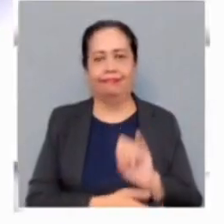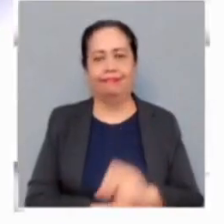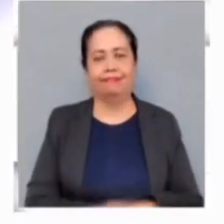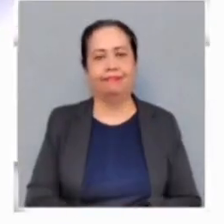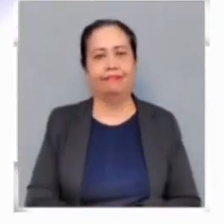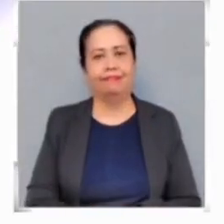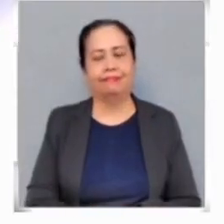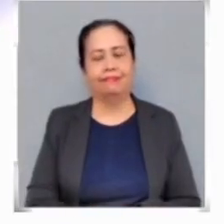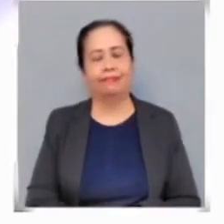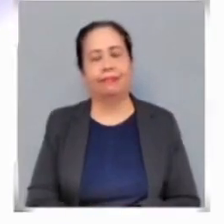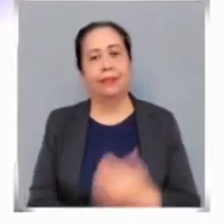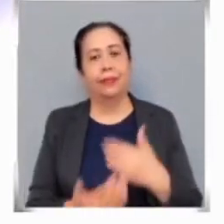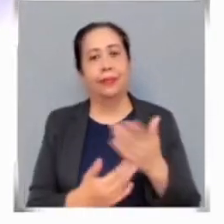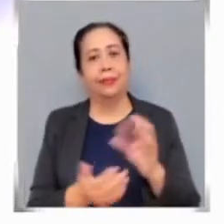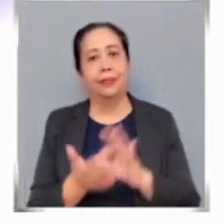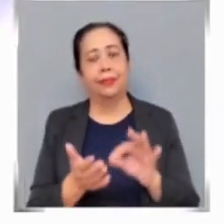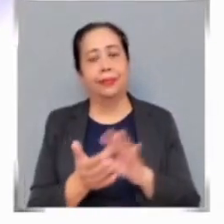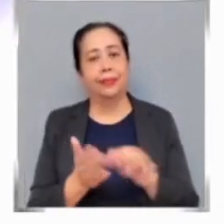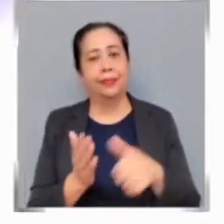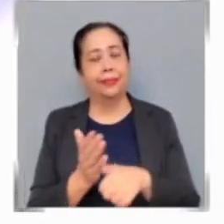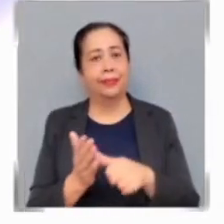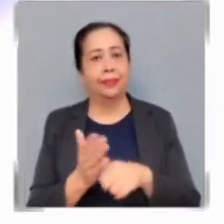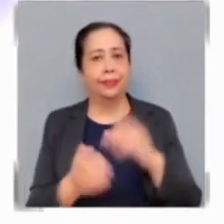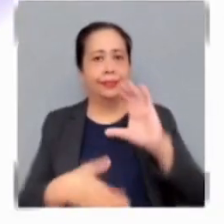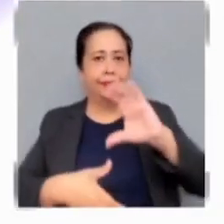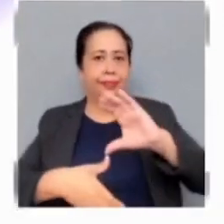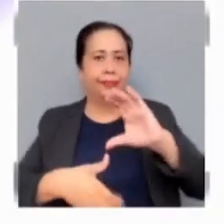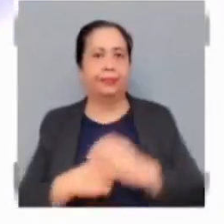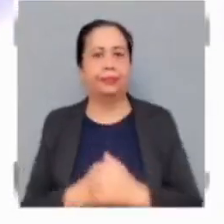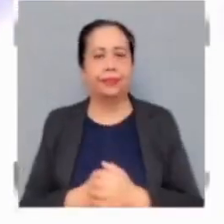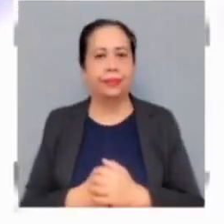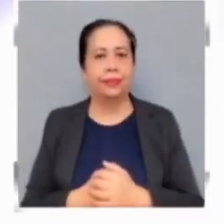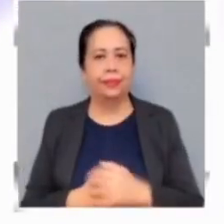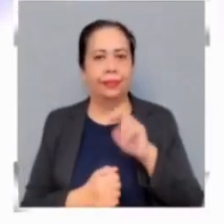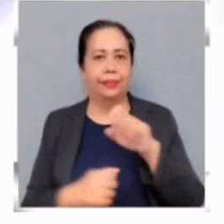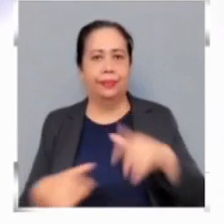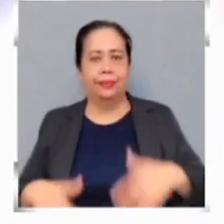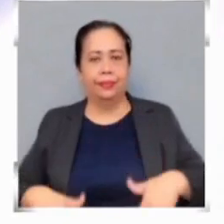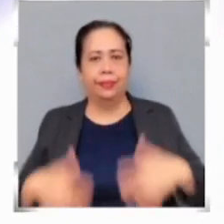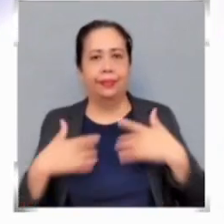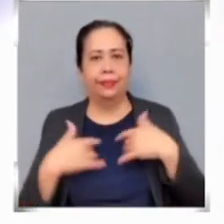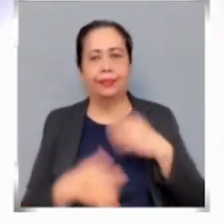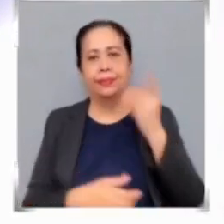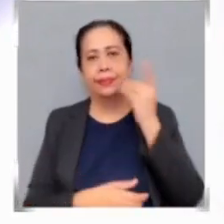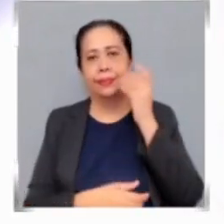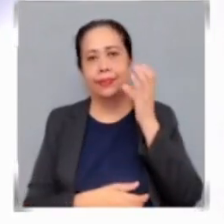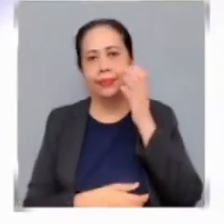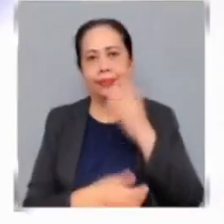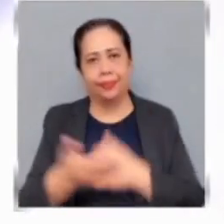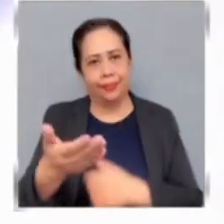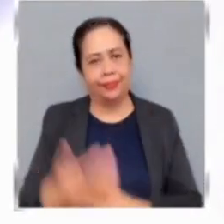Silipin natin ang canvassing ng mga boto sa Caloocan City. Saksi live si Darling Kai. Darling.